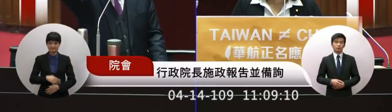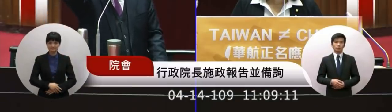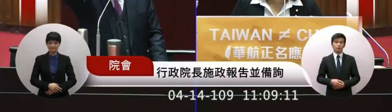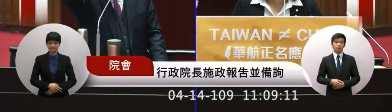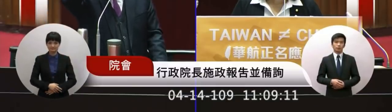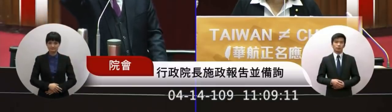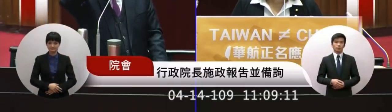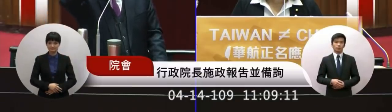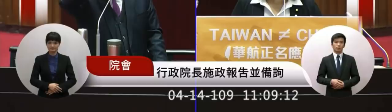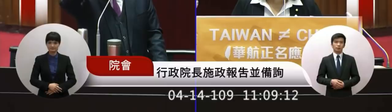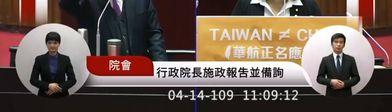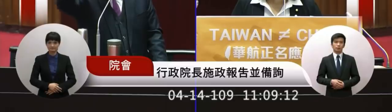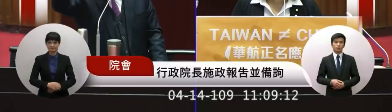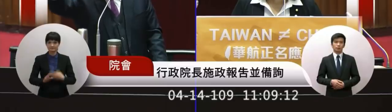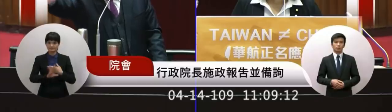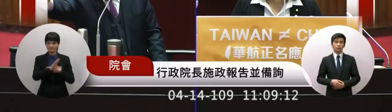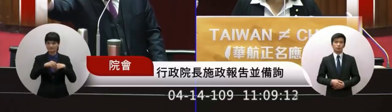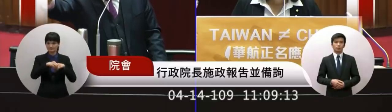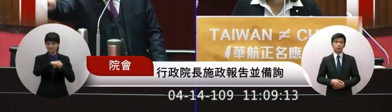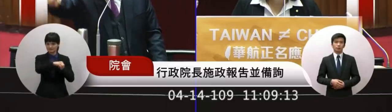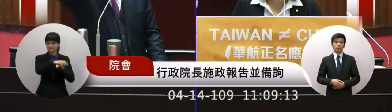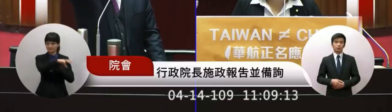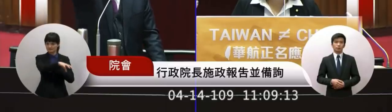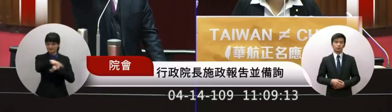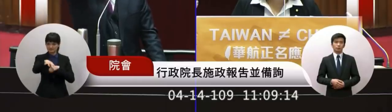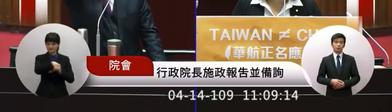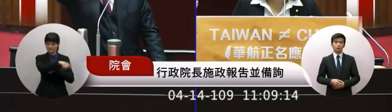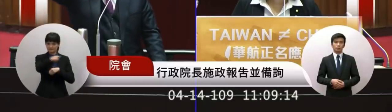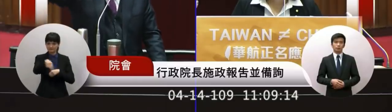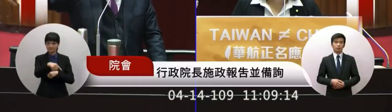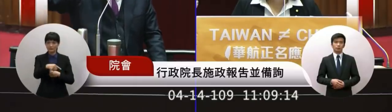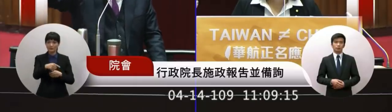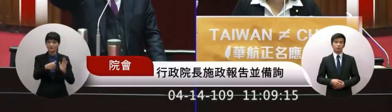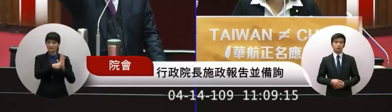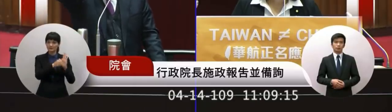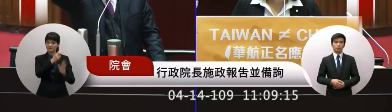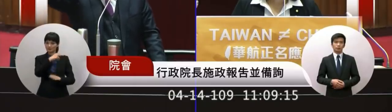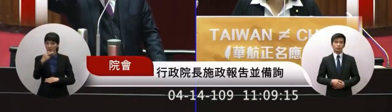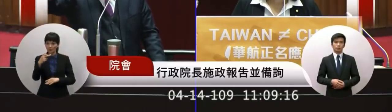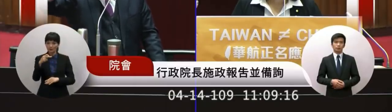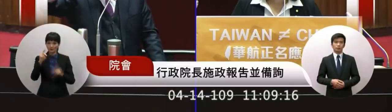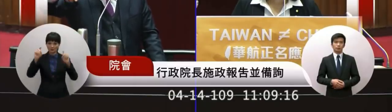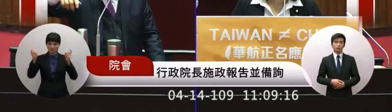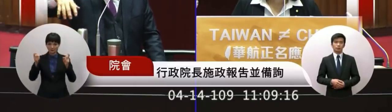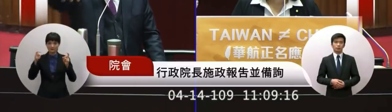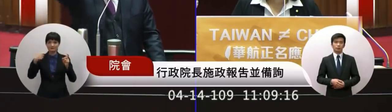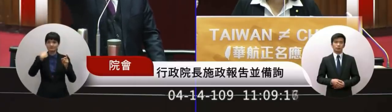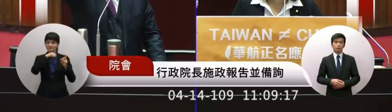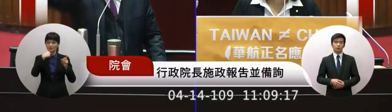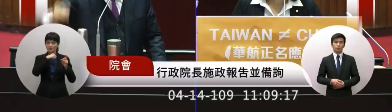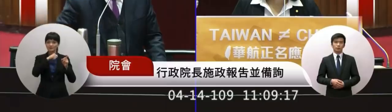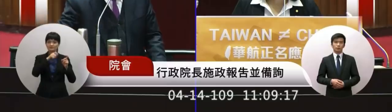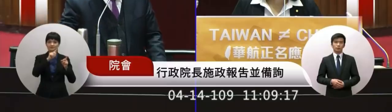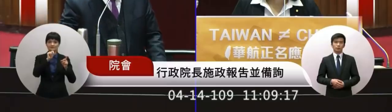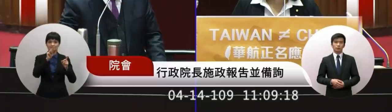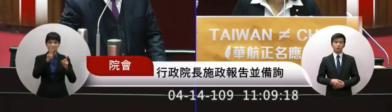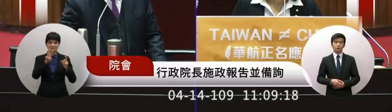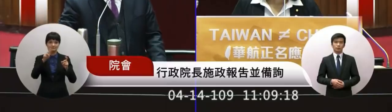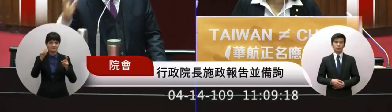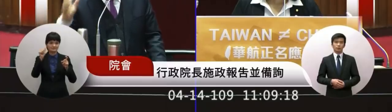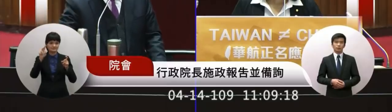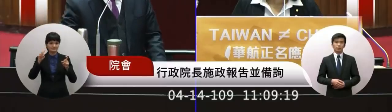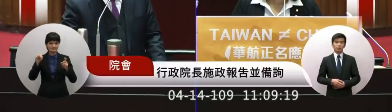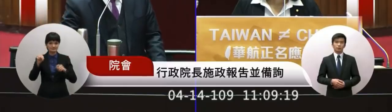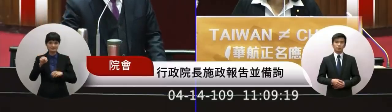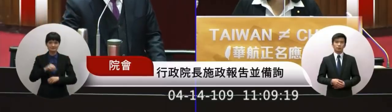都叫Republic of China但是有一個瓜糊叫一個台灣好台灣跟社會很大塊